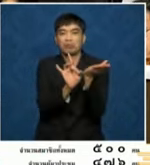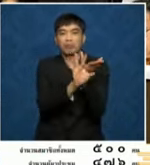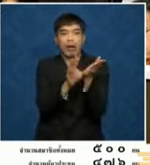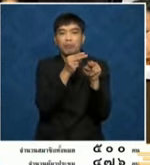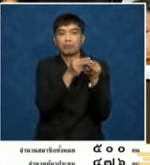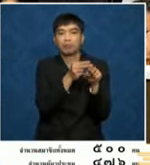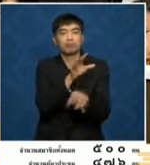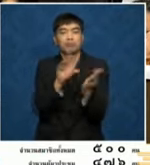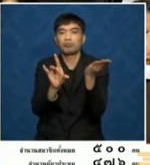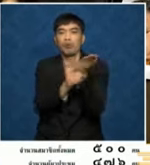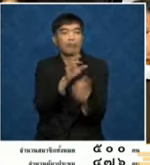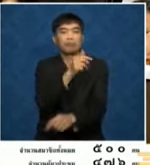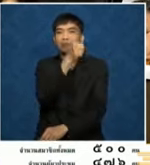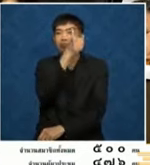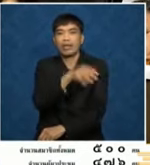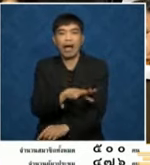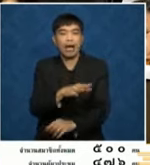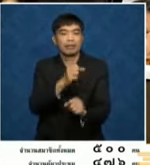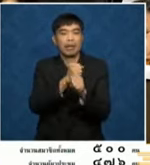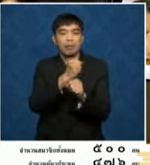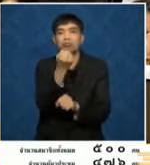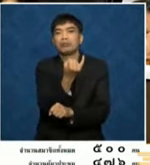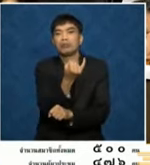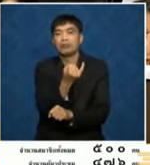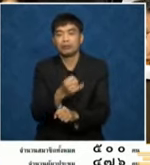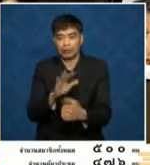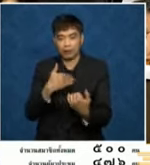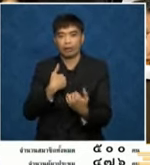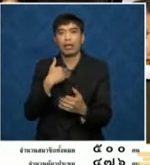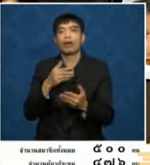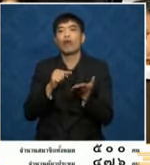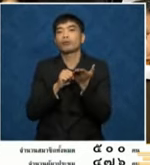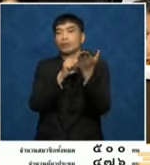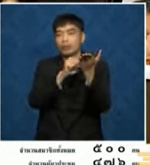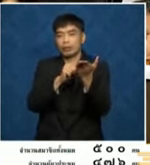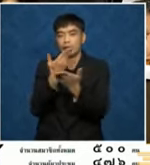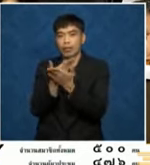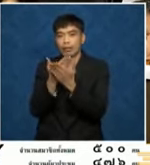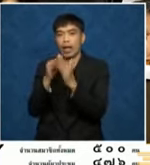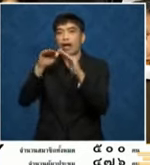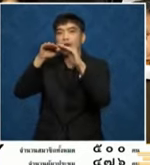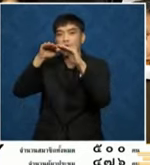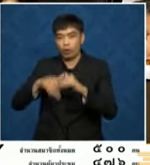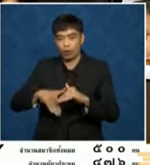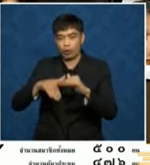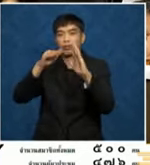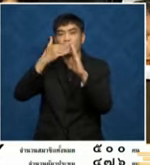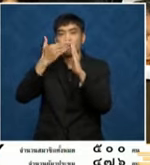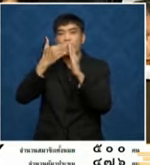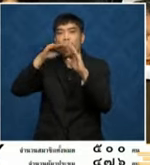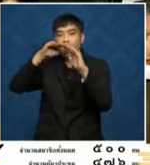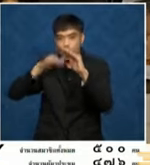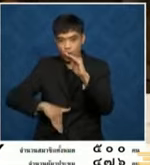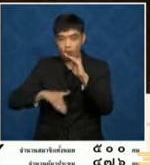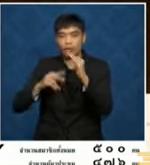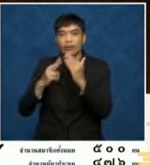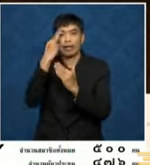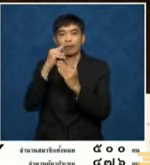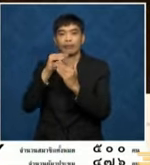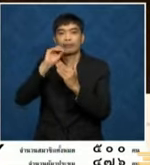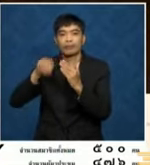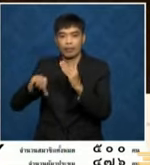งคิดว่าเพื่อให้สอดคล้องนะครับแล้วก็ภายใต้จำกัดจึงเสนอตัดลดงบประมาณในส่วนโครงการที่ได้กล่าวไปขอบพระคุณท่านประธาน